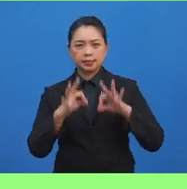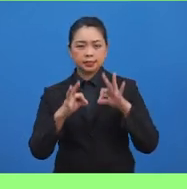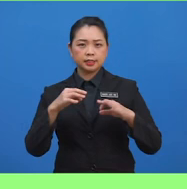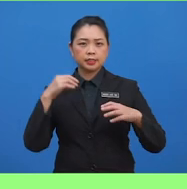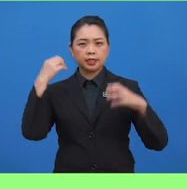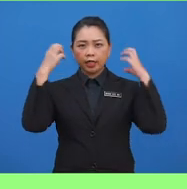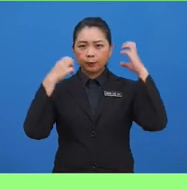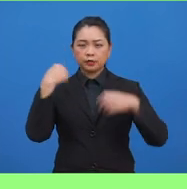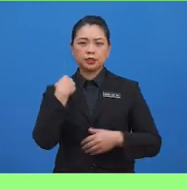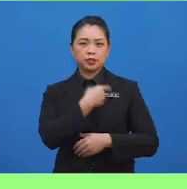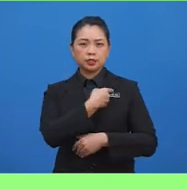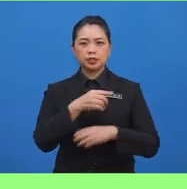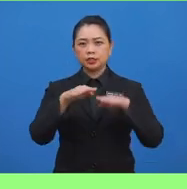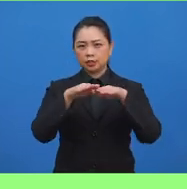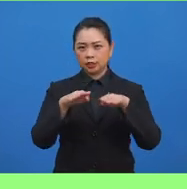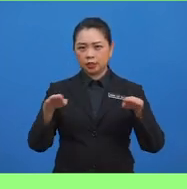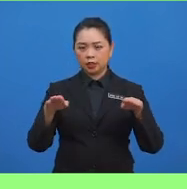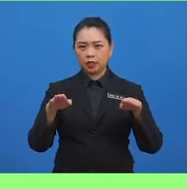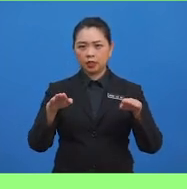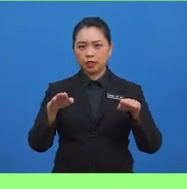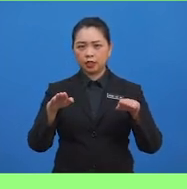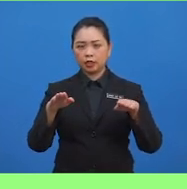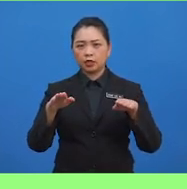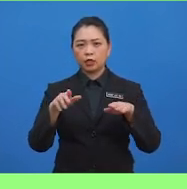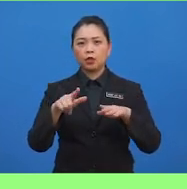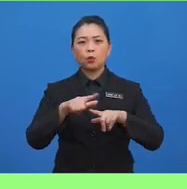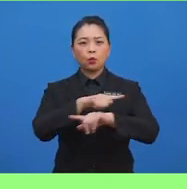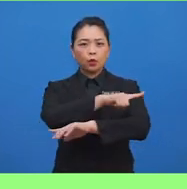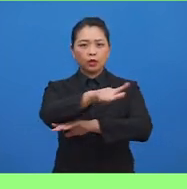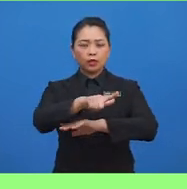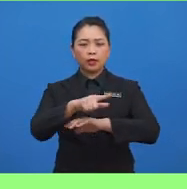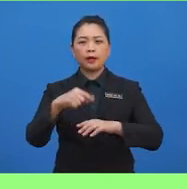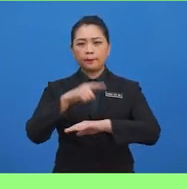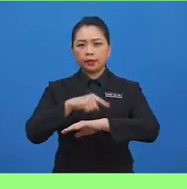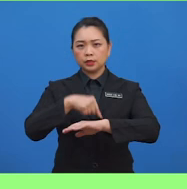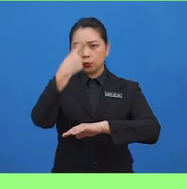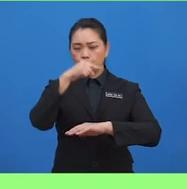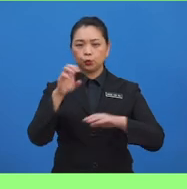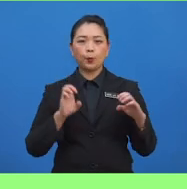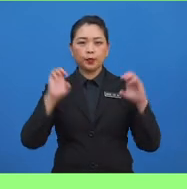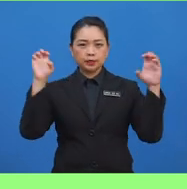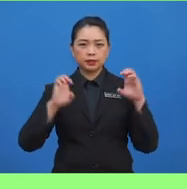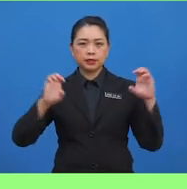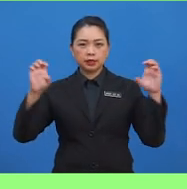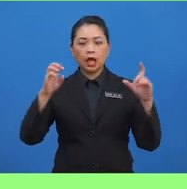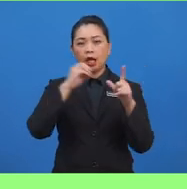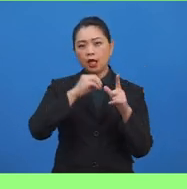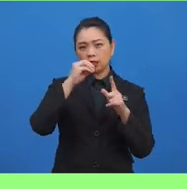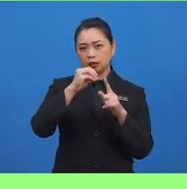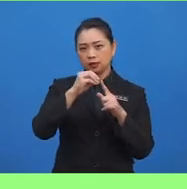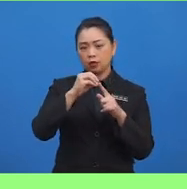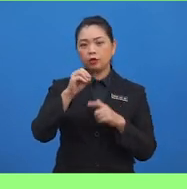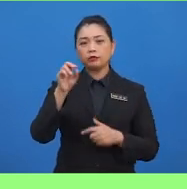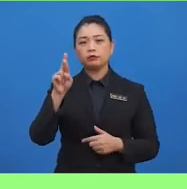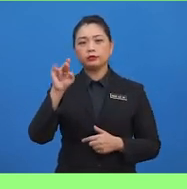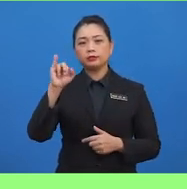emosi kita tenang luangkanlah masa untuk bersenam atau beri